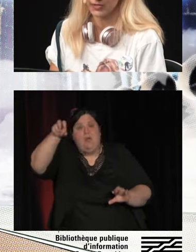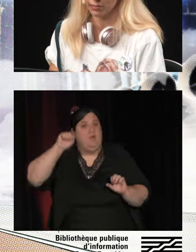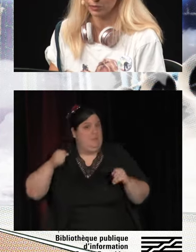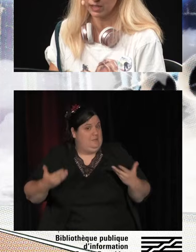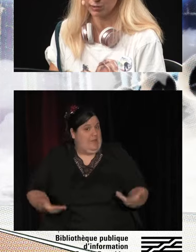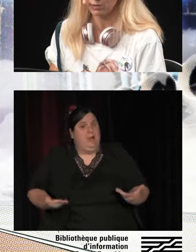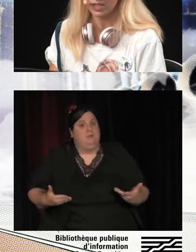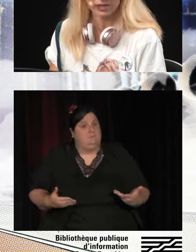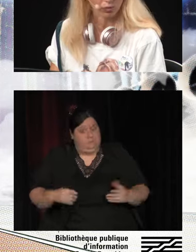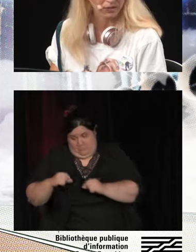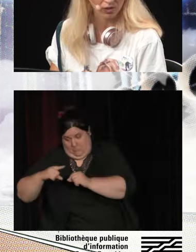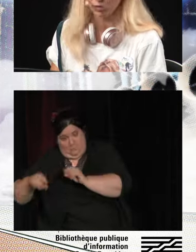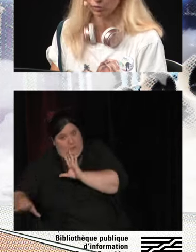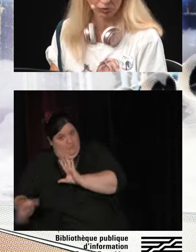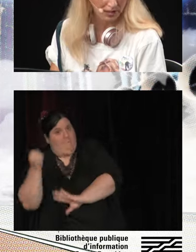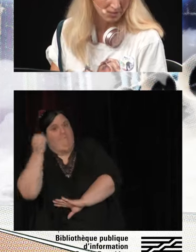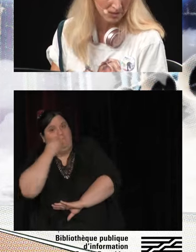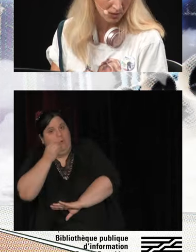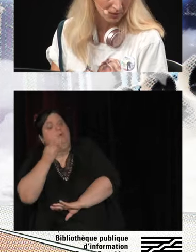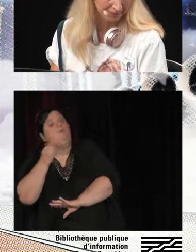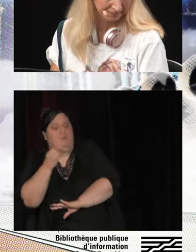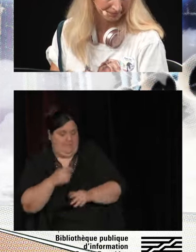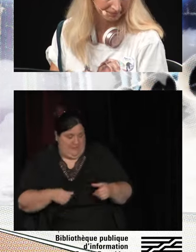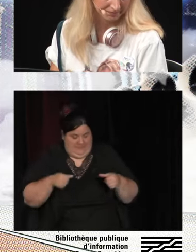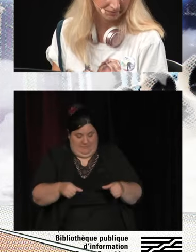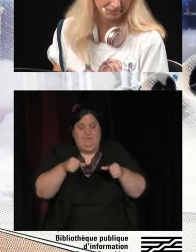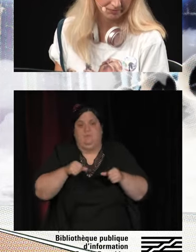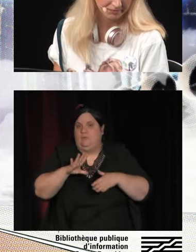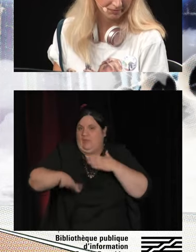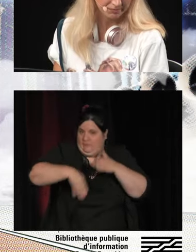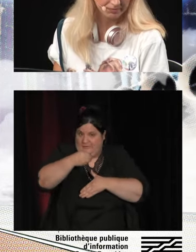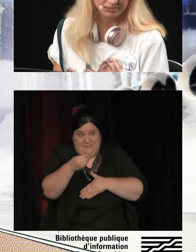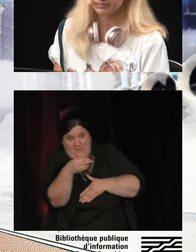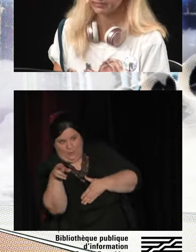Select, vous sortez, vous récupérez votre objet et donc maintenant on retourne dans la maison hantée.